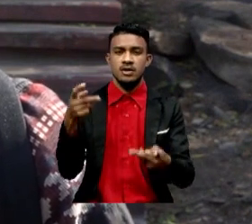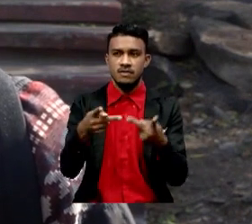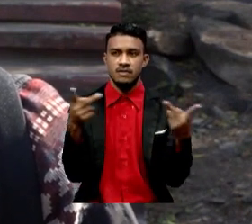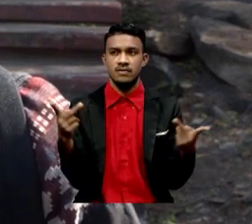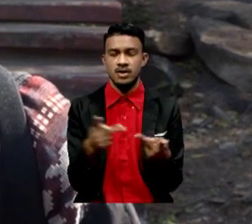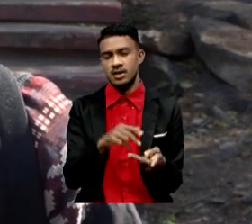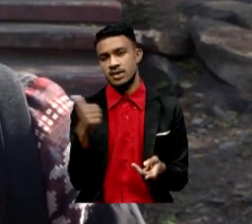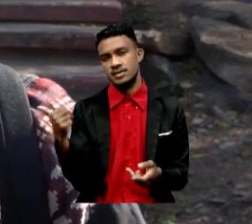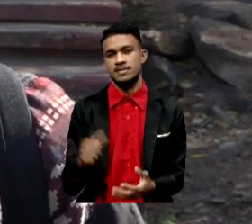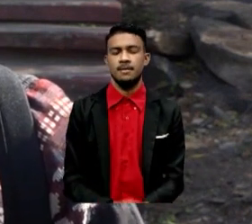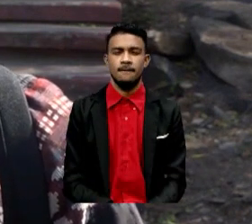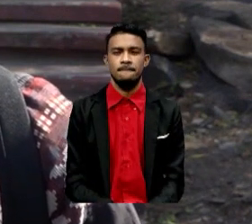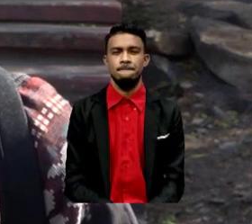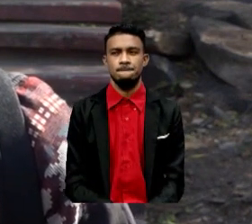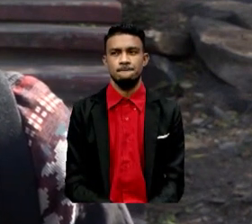sen.